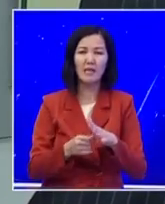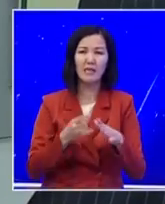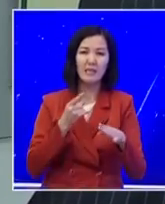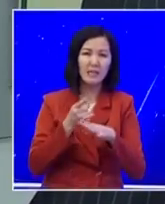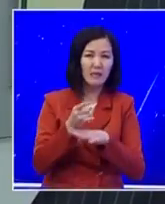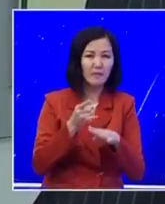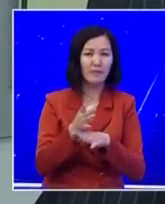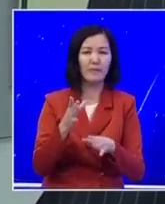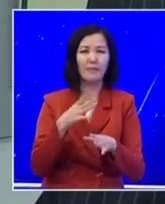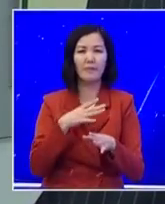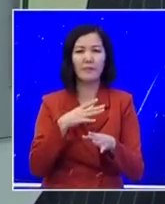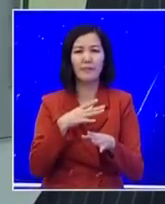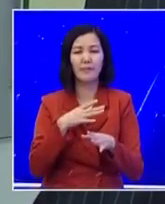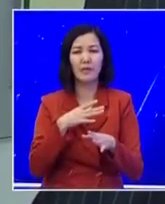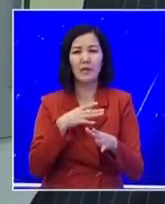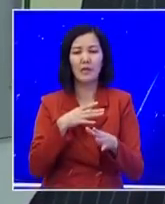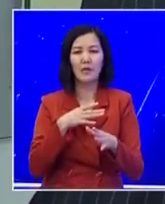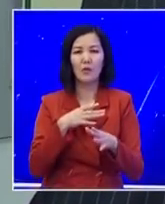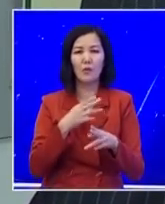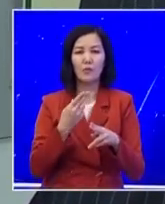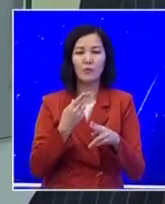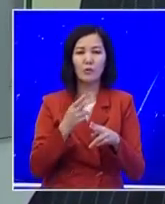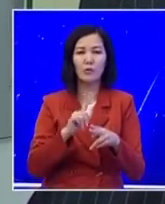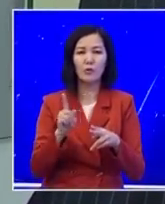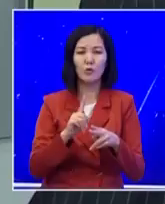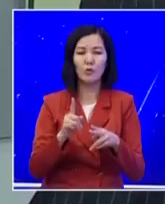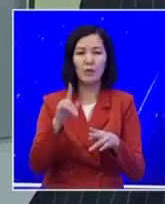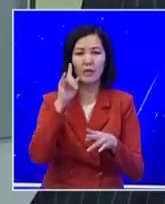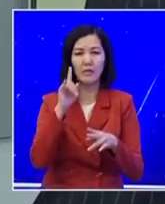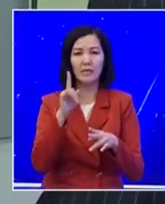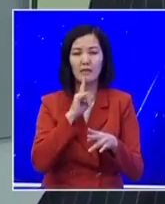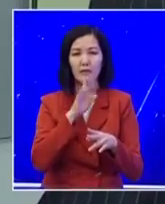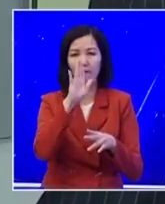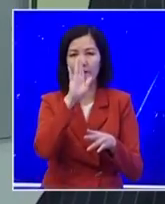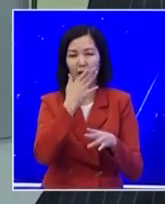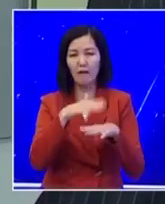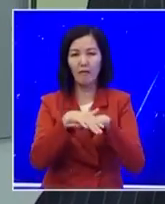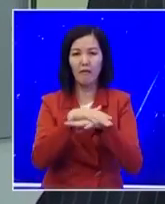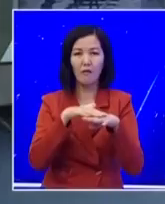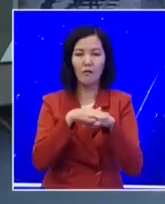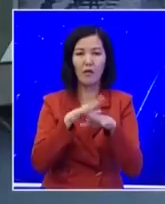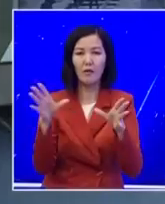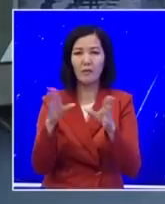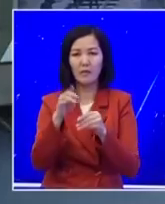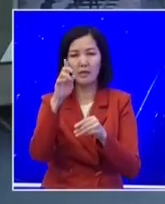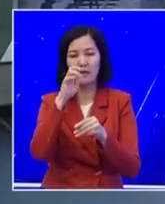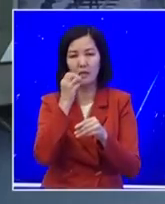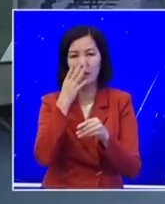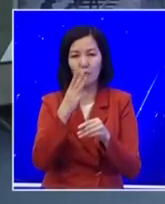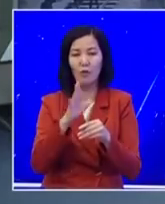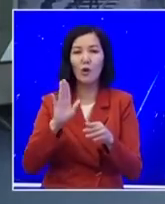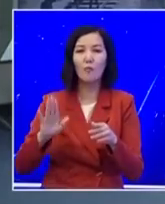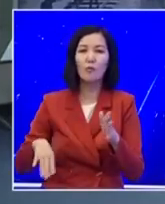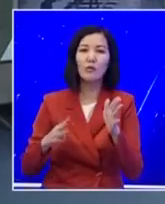империалистического государства Японии, что он хотел именно отторгнуть Казахстан и присоединиться к Японии. В итоге после